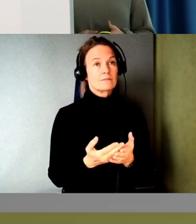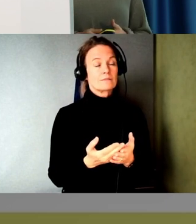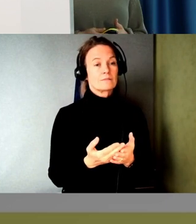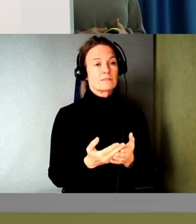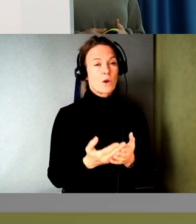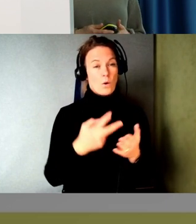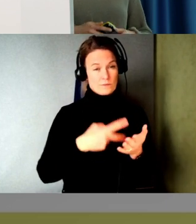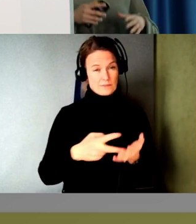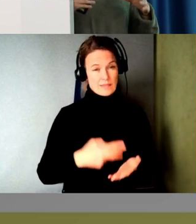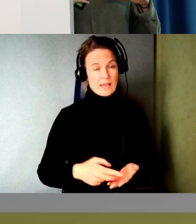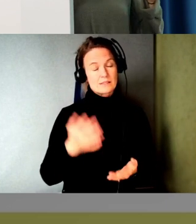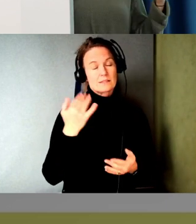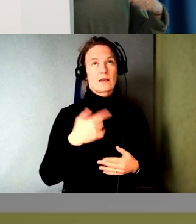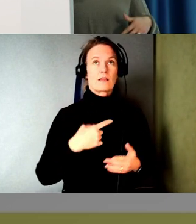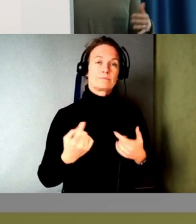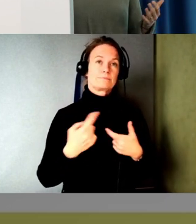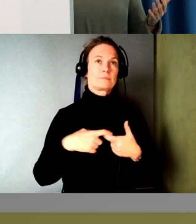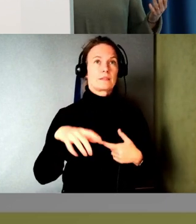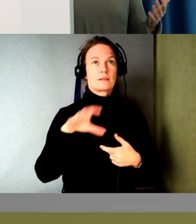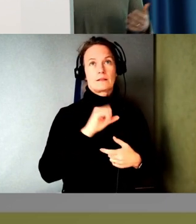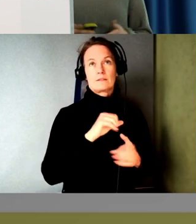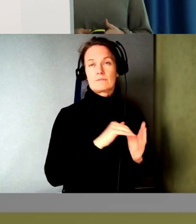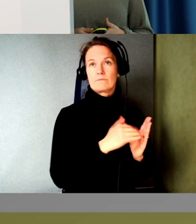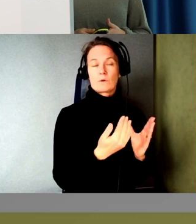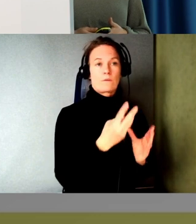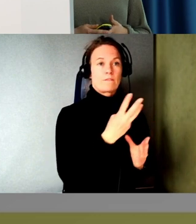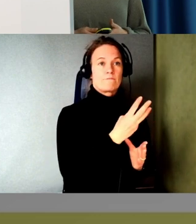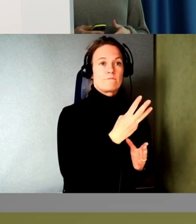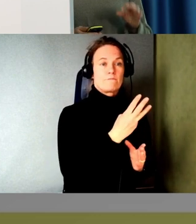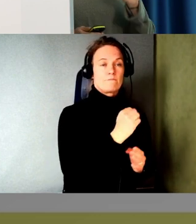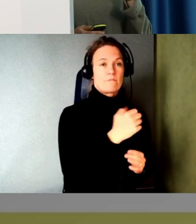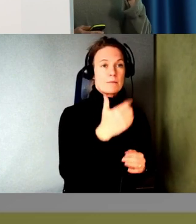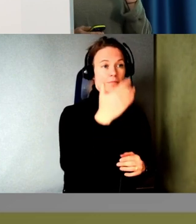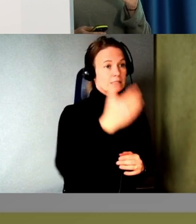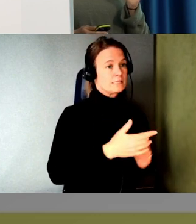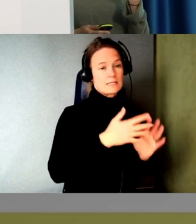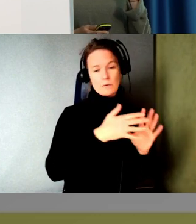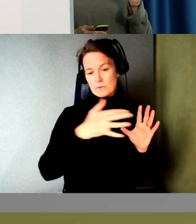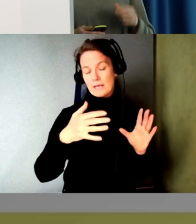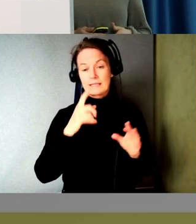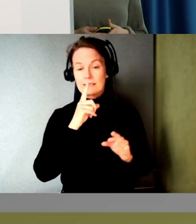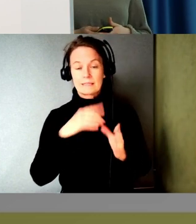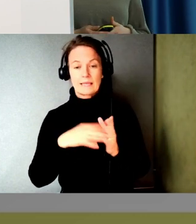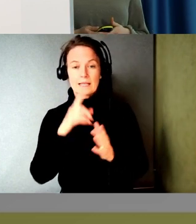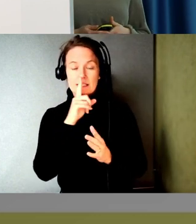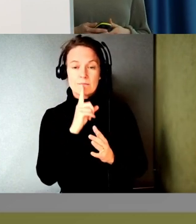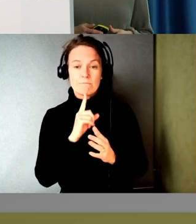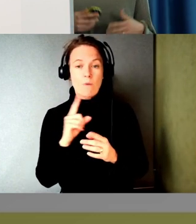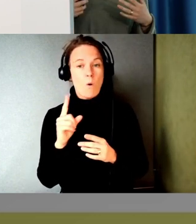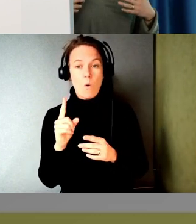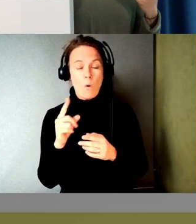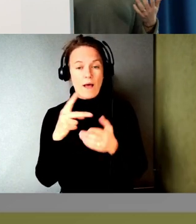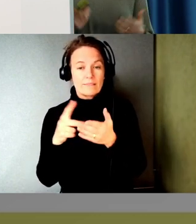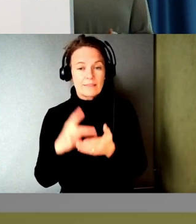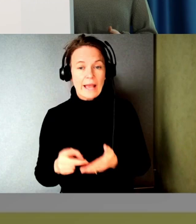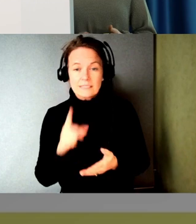text här så kan vi prata om allt från en hel eh webbsida till den här lilla texten till Det specifika fältet ska